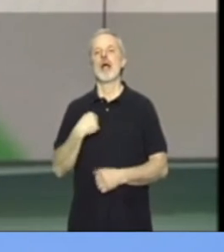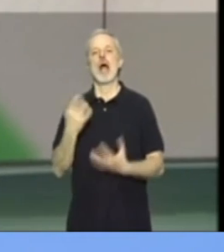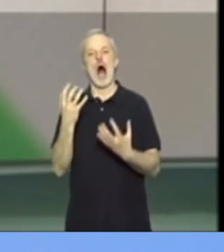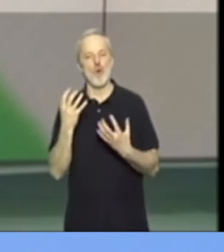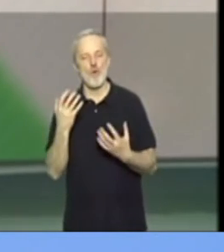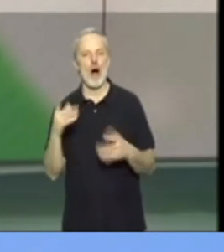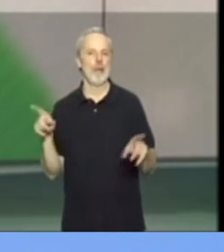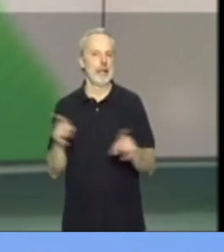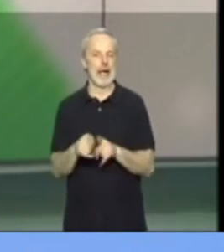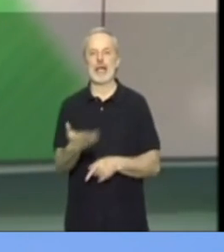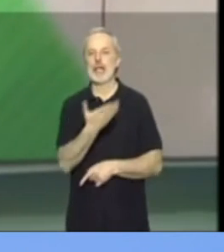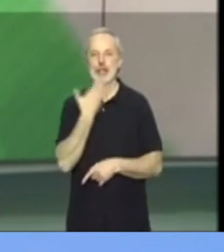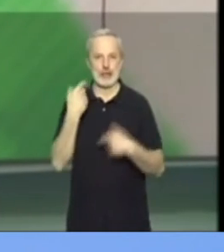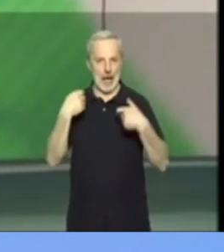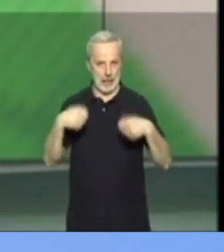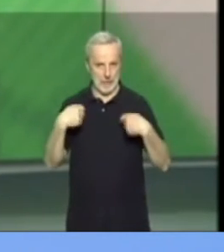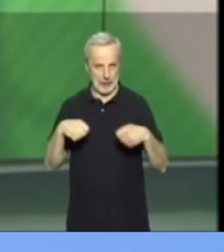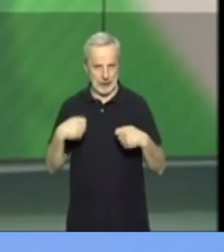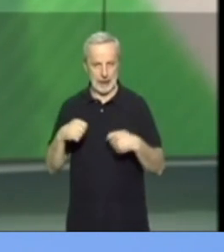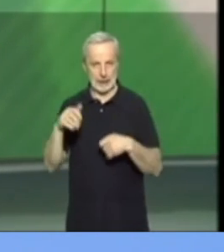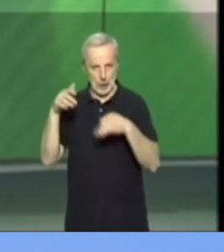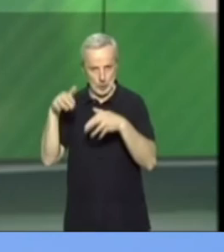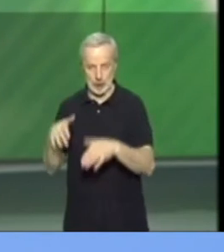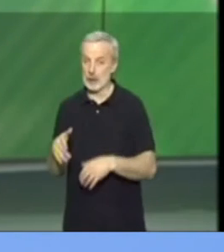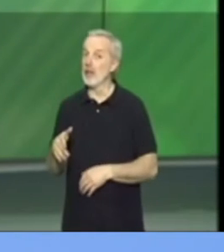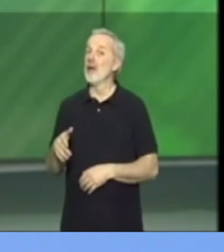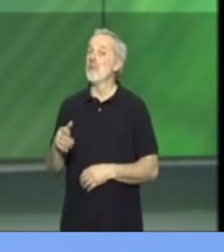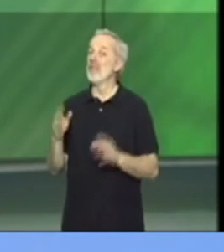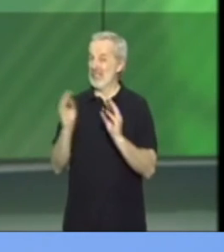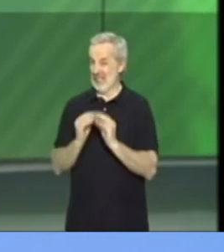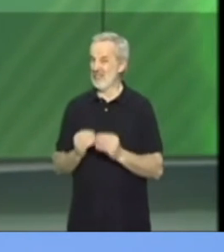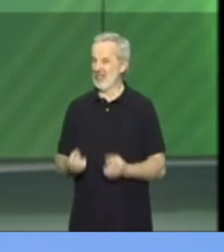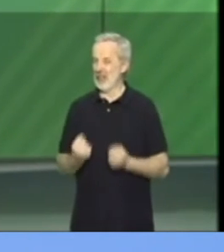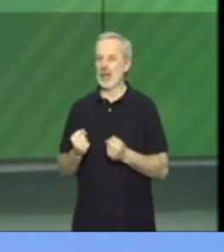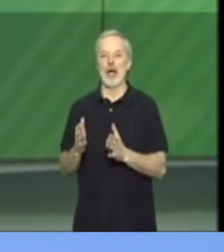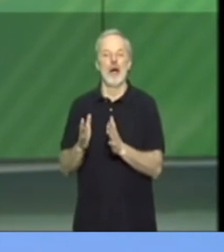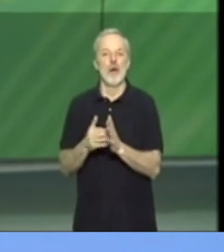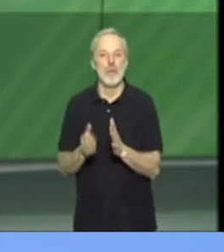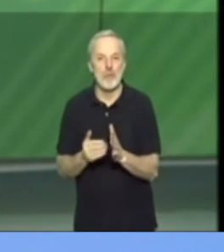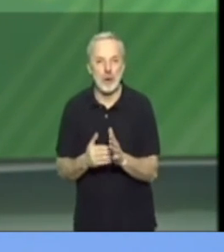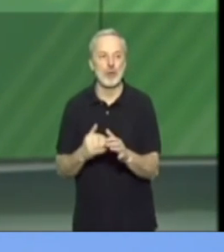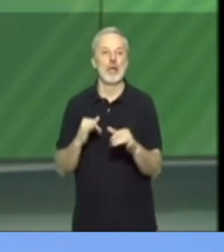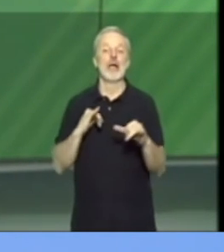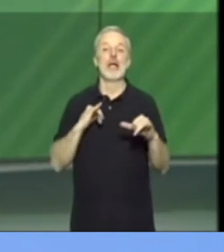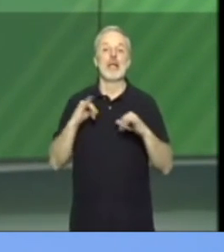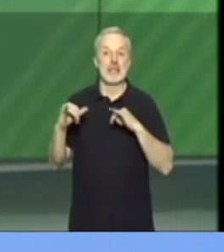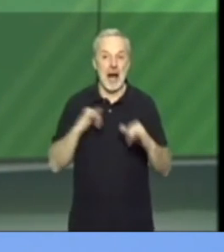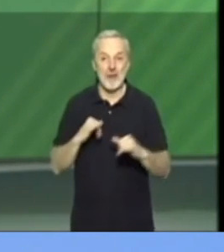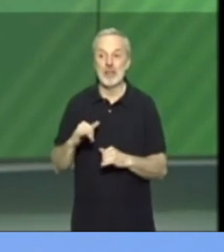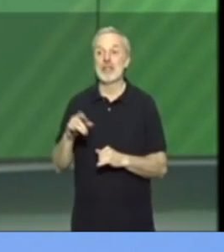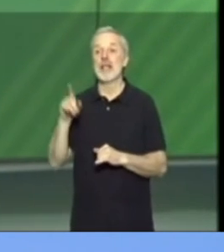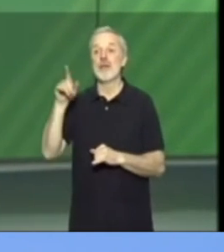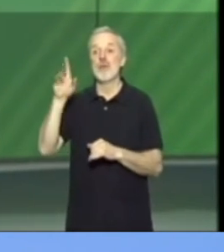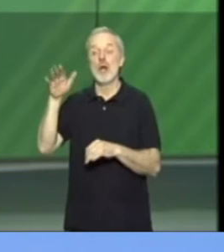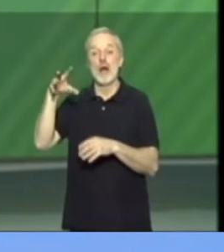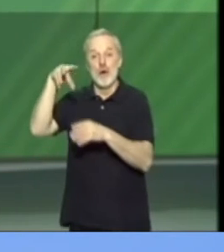česká reprezentace, což bude velmi obtížné sestavit ten tým, protože samozřejmě závodníci se budou chtít